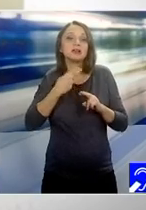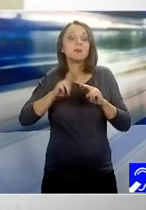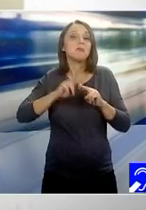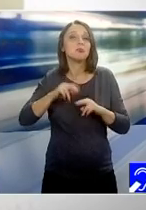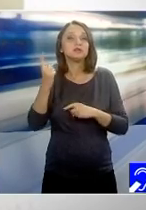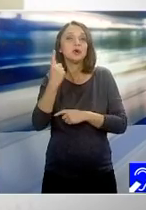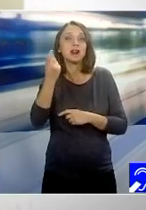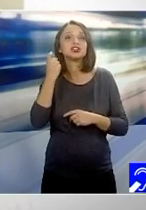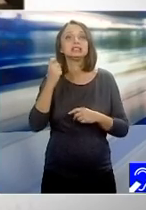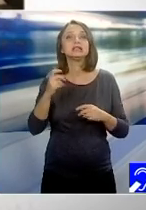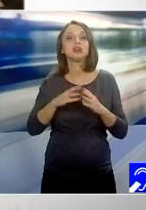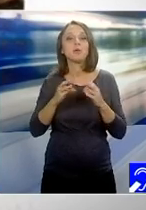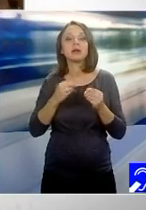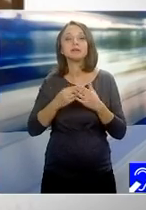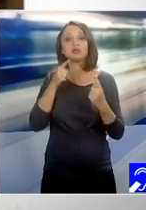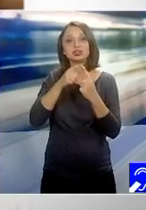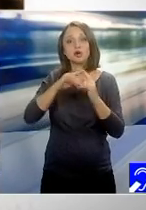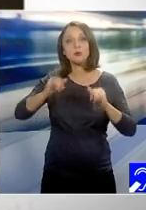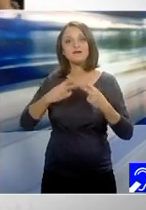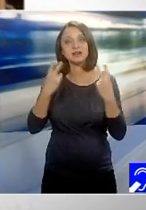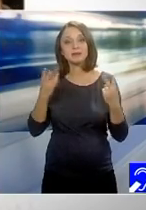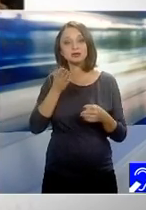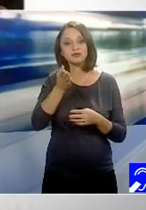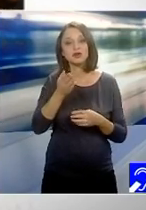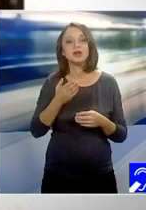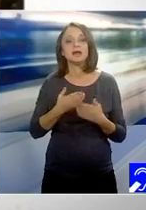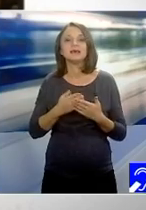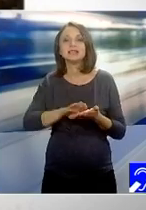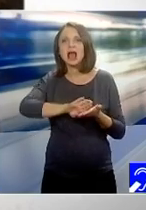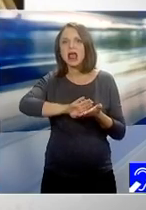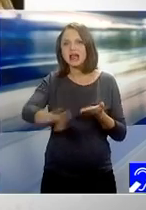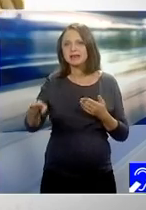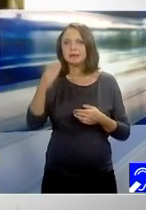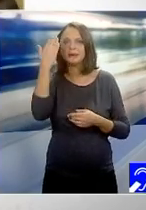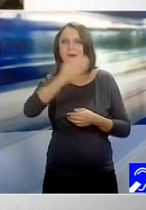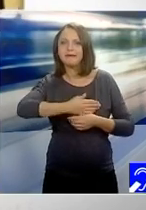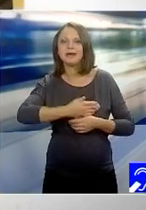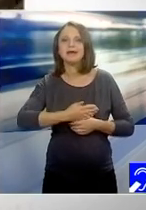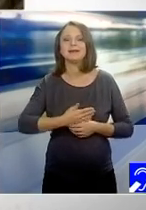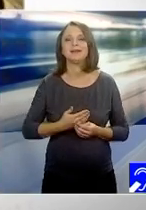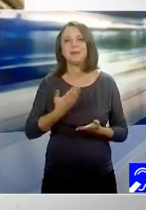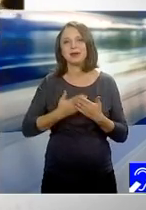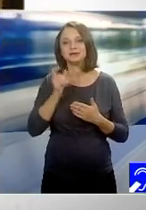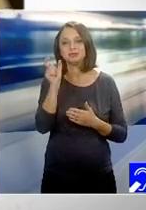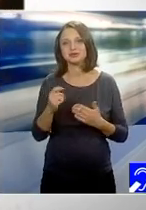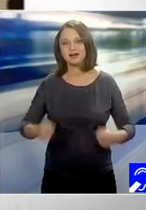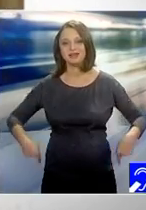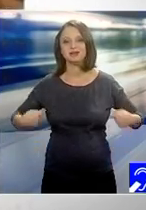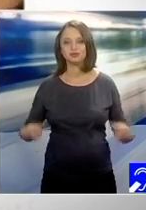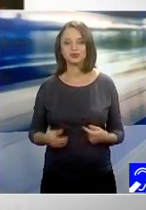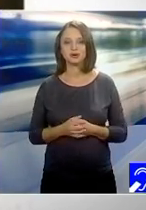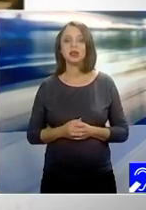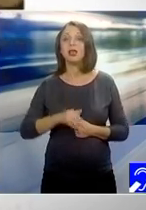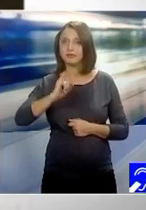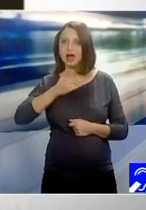că scopul evenimentului pe care voi îl organizați este acela de a elimina foarte multe bariere. De a elimina foarte multe bariere, de